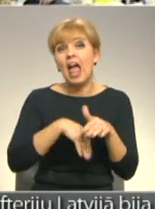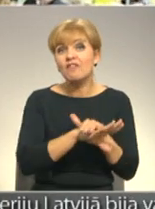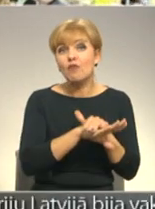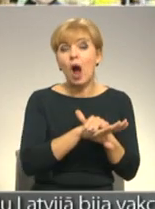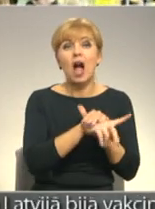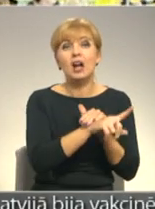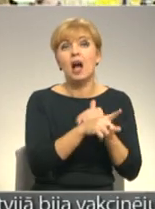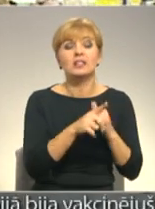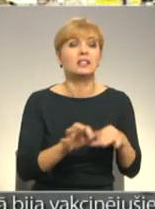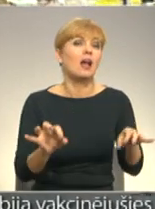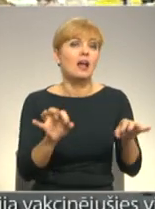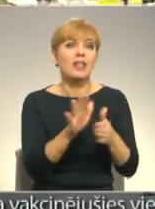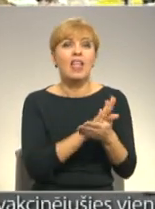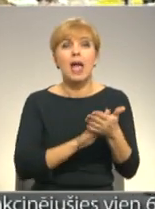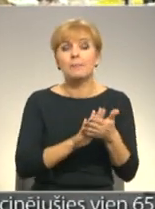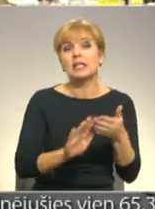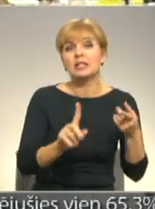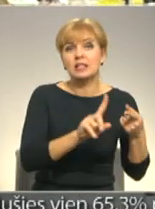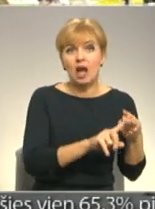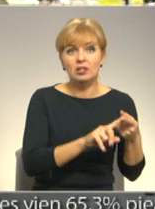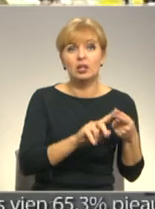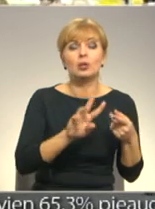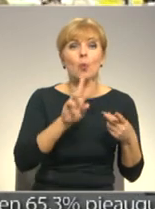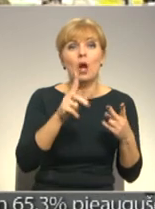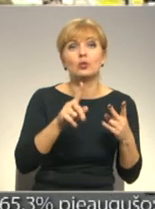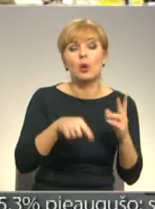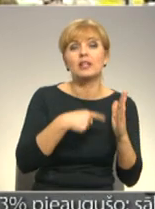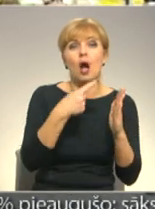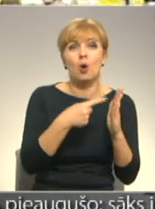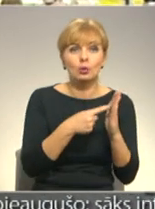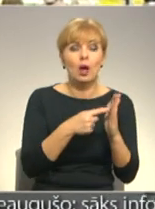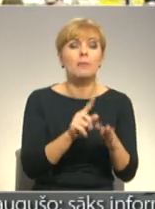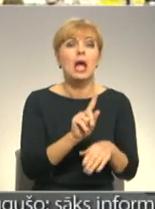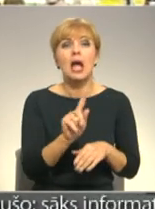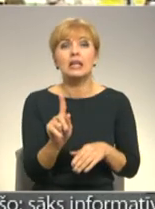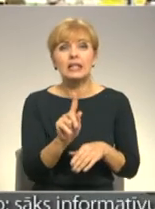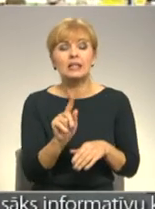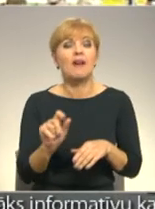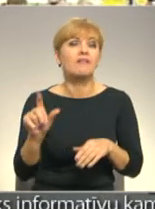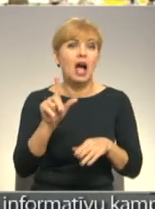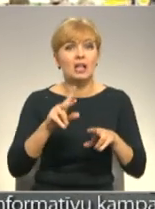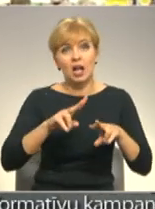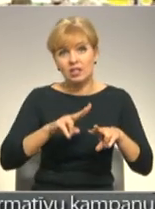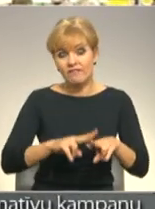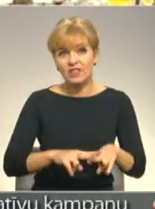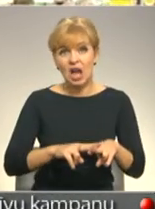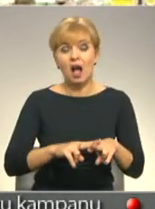nekādā ziņā nebija saistītas ar otro jautājumu par to, kad ir vairākās vietās,